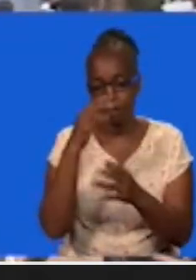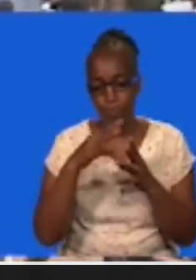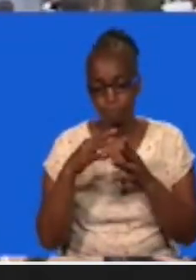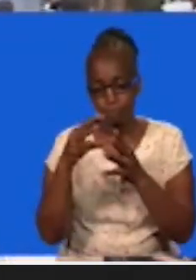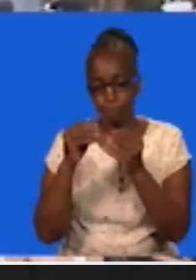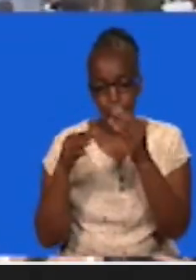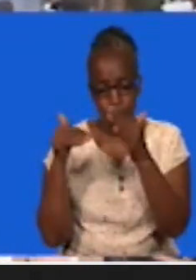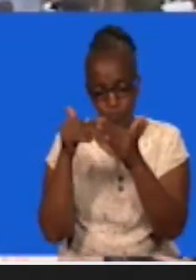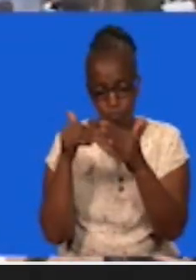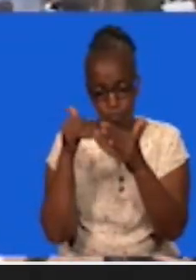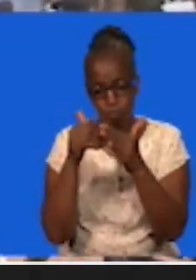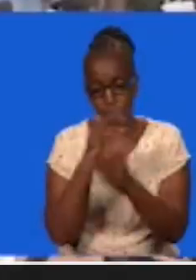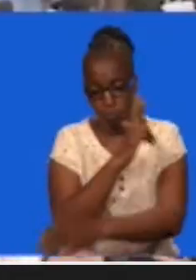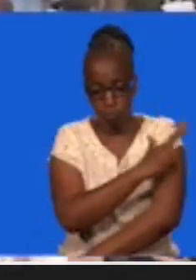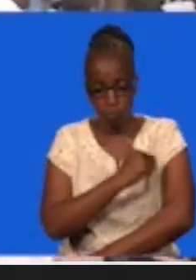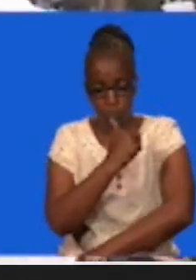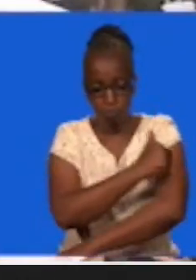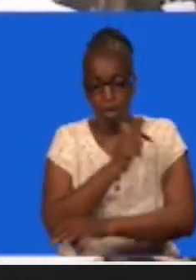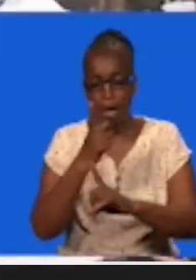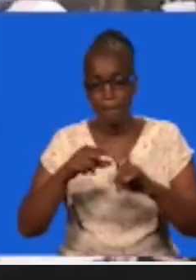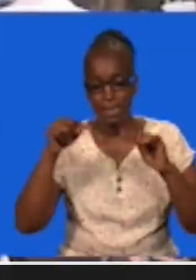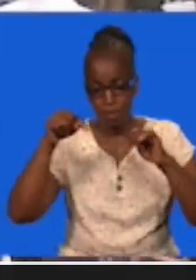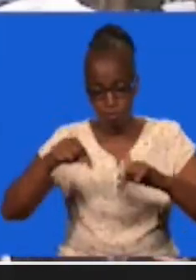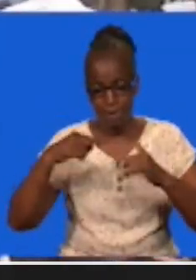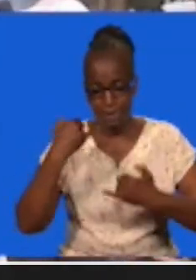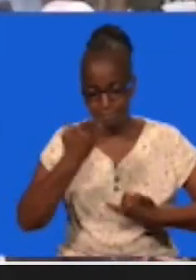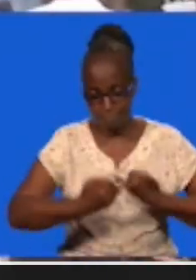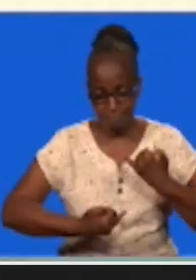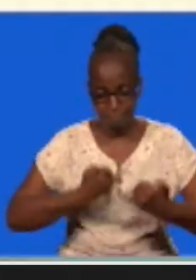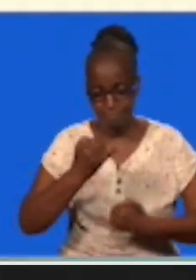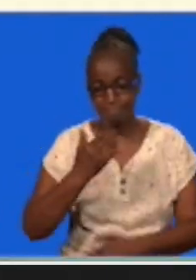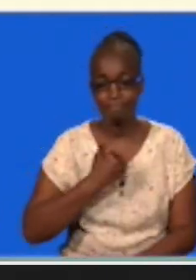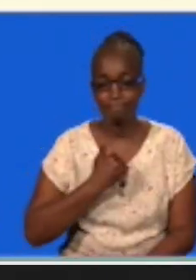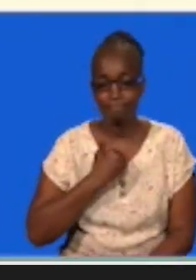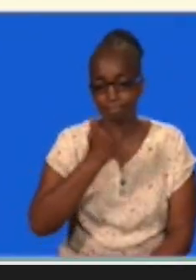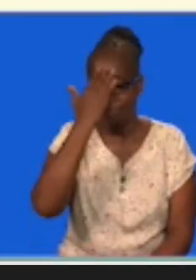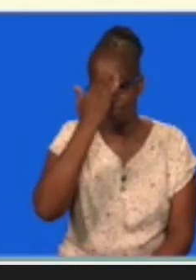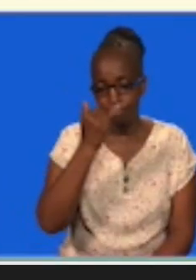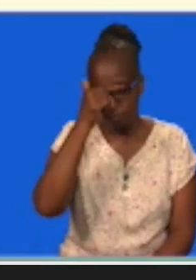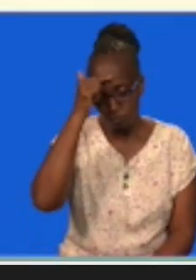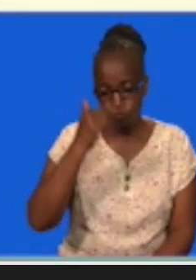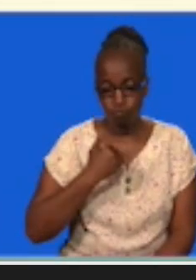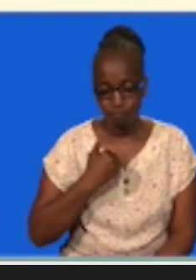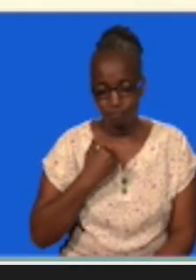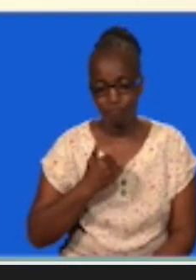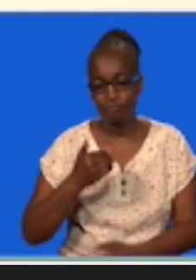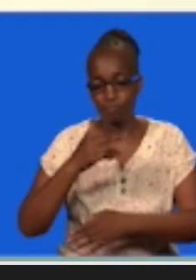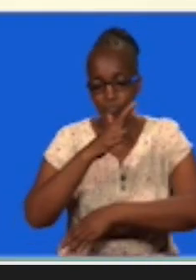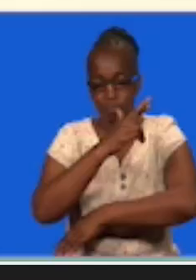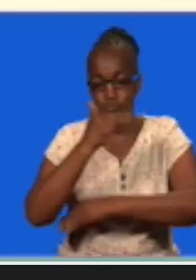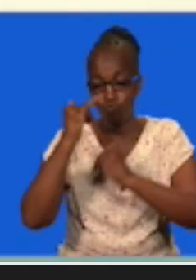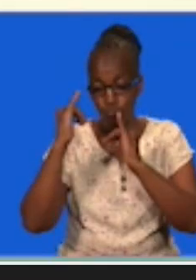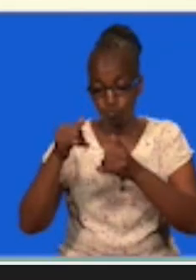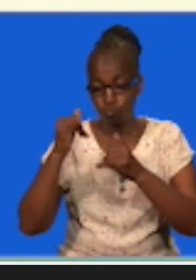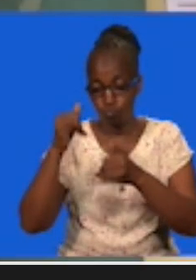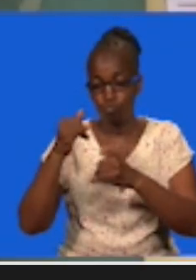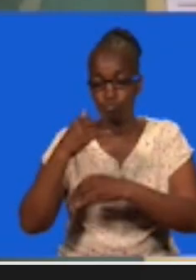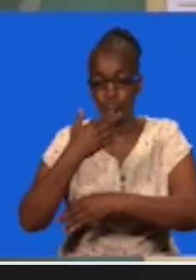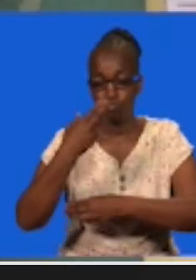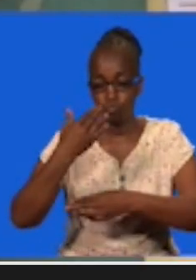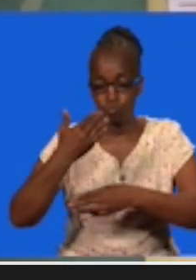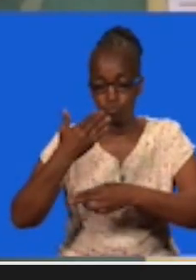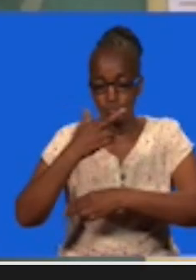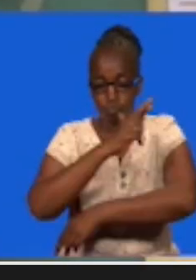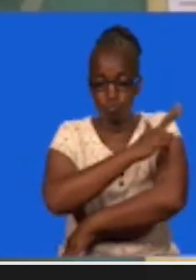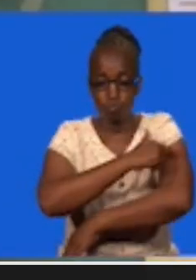Fololo. Saa hii niko na furaha sana juu tuko na hospitali iko karibu. Lakini sasa ujio wa hospitali hii iliyojengwa na shirika